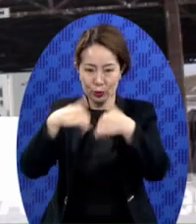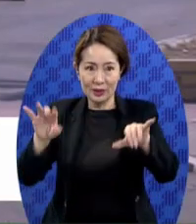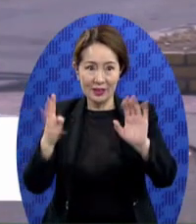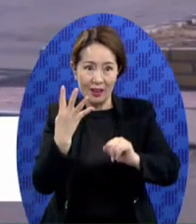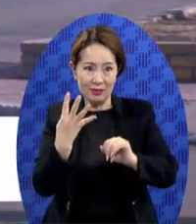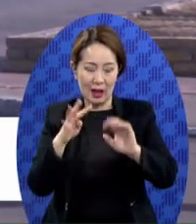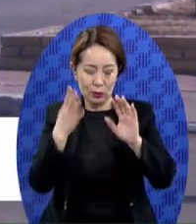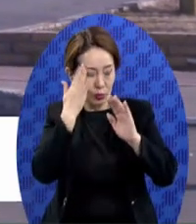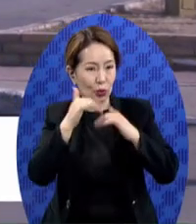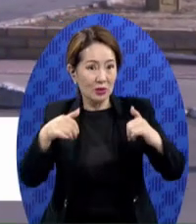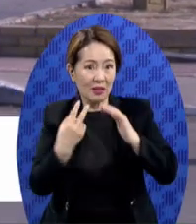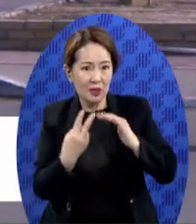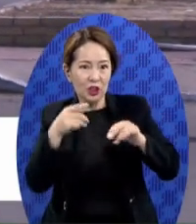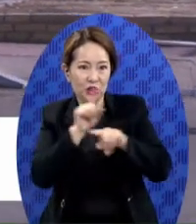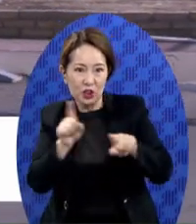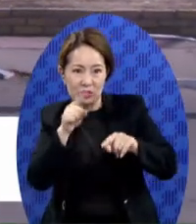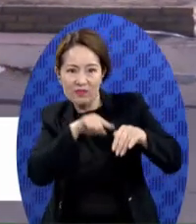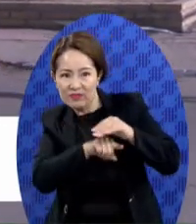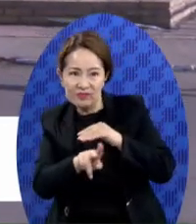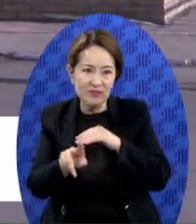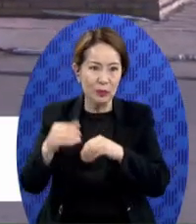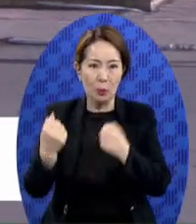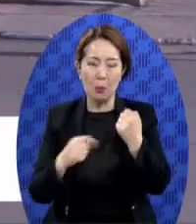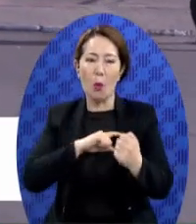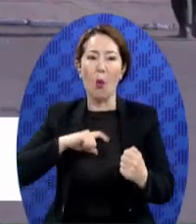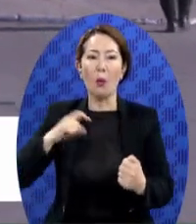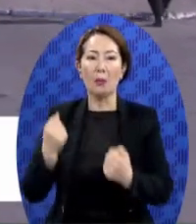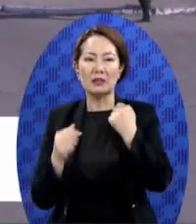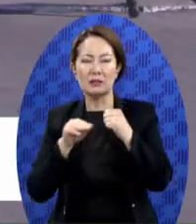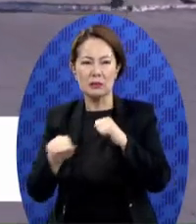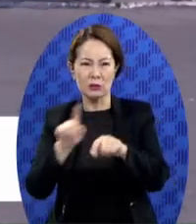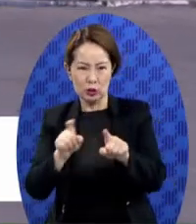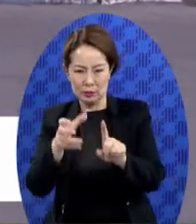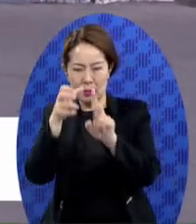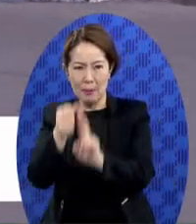жижиг тэргээр ирснийг илрүүлж гэрт нь тусгаарлсан байна. Зөрчил гаргасан